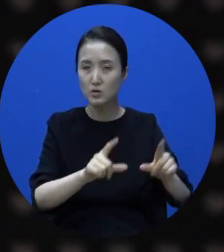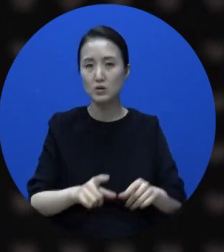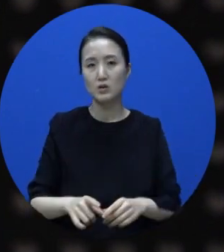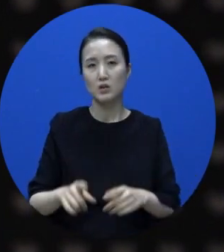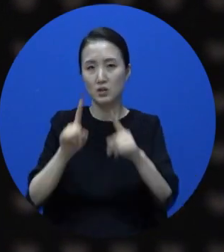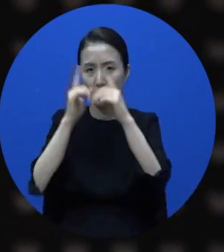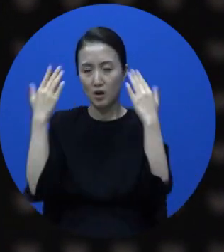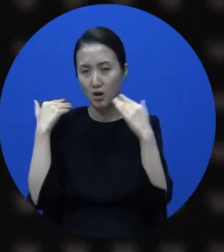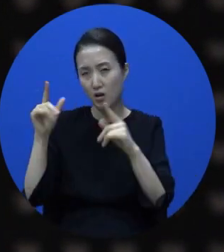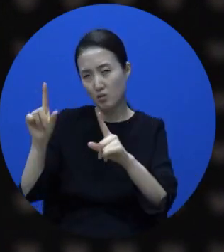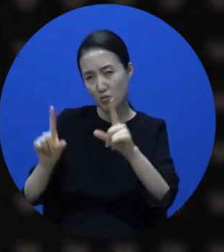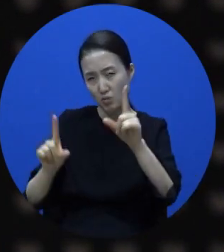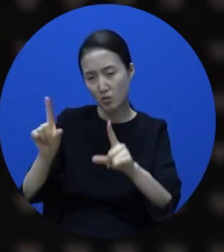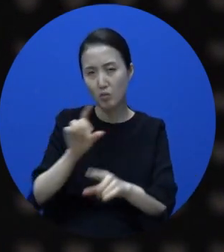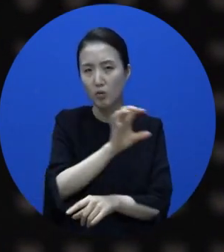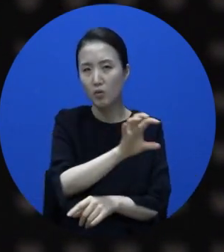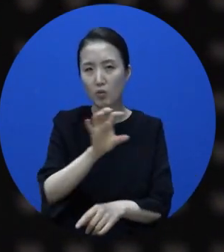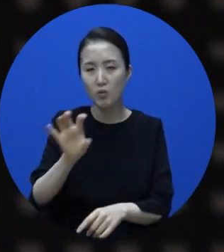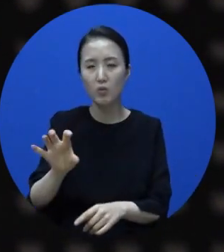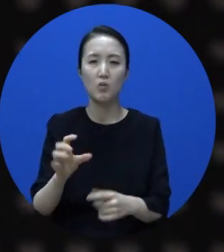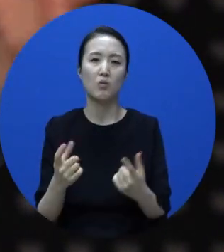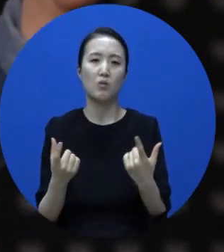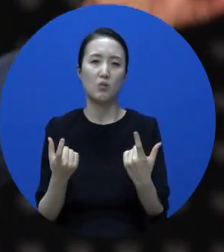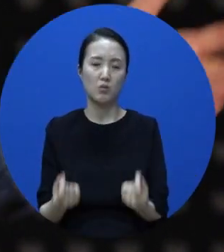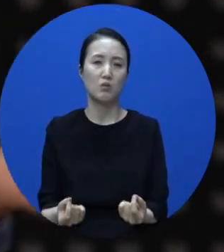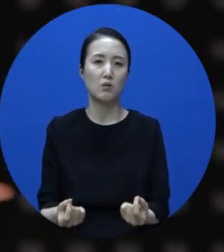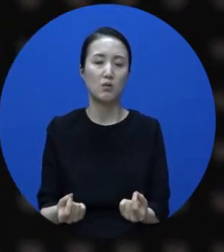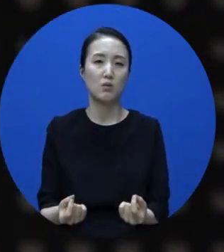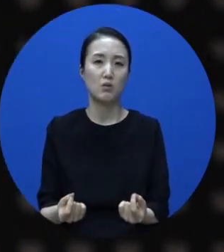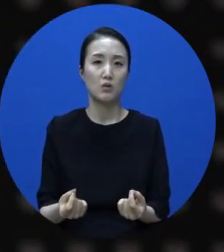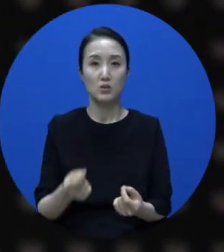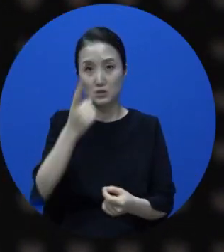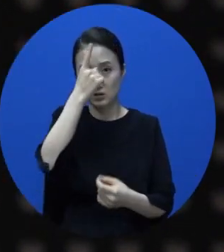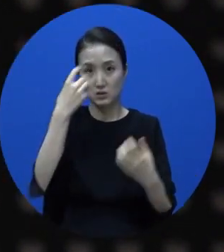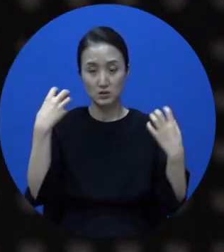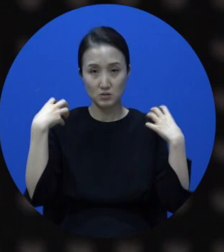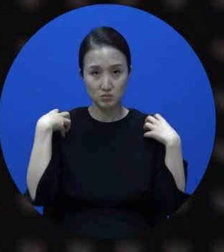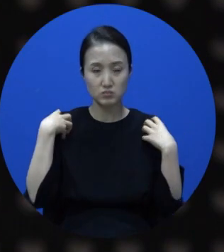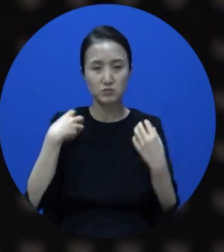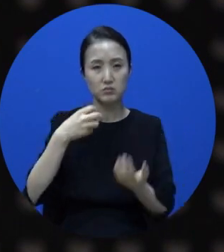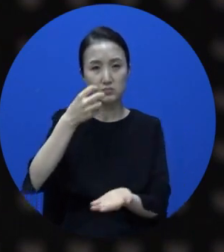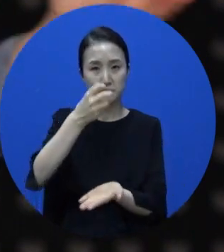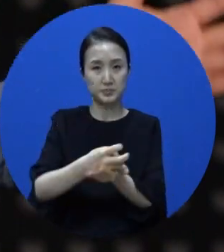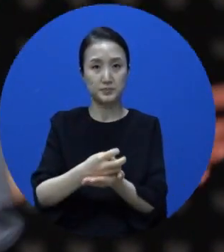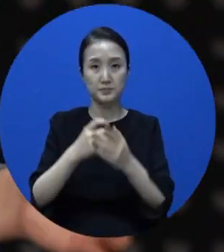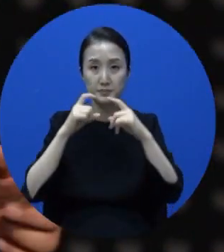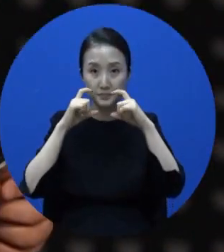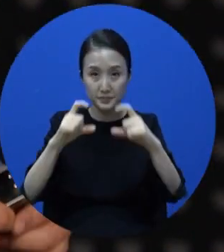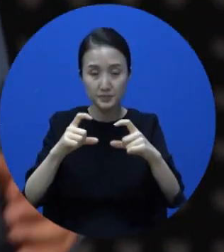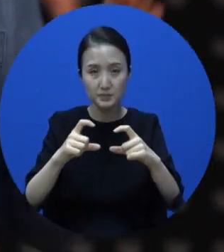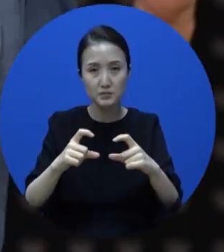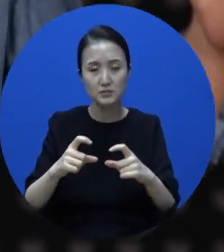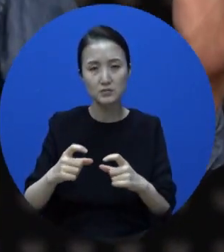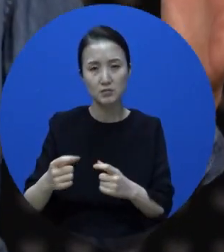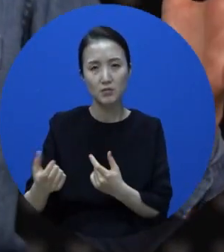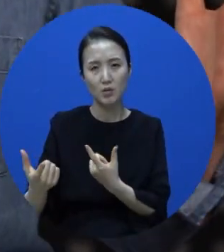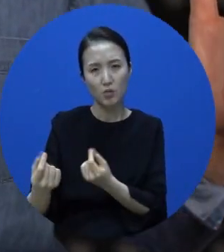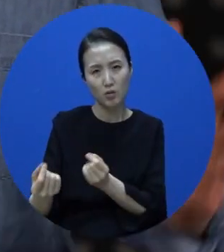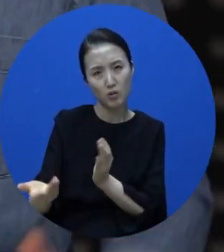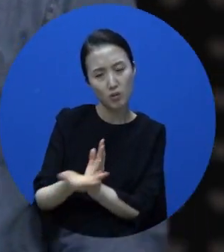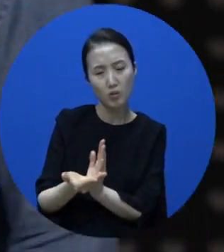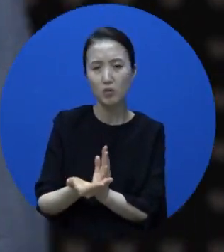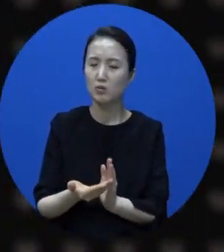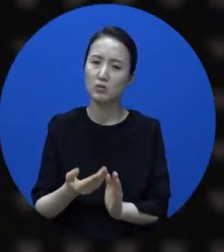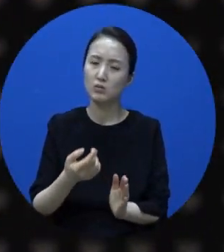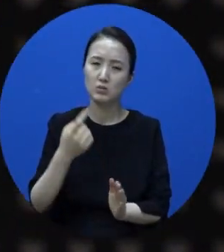기업의 액션 경제주체 액션이 요구하던 방식대로 따라 올 것이냐 는 다른 문제예요 그런데